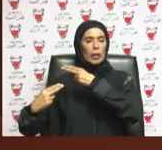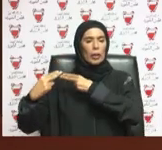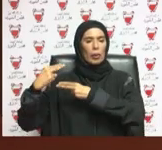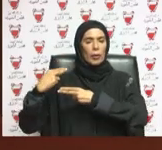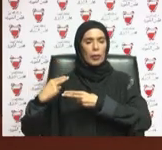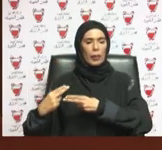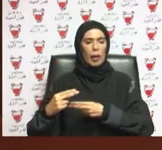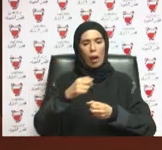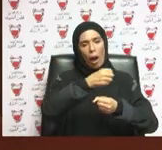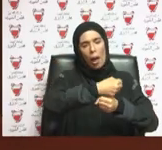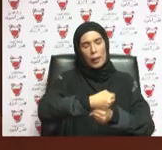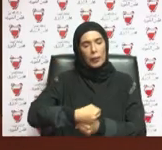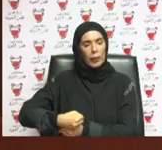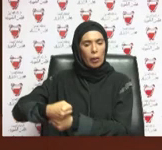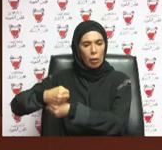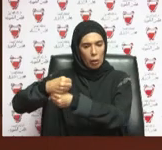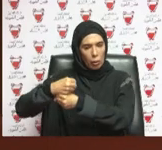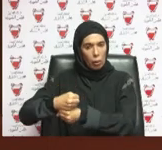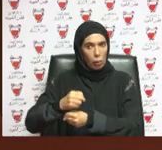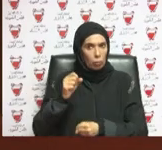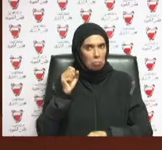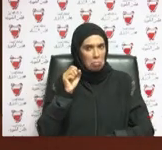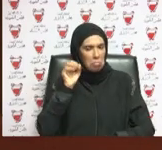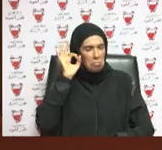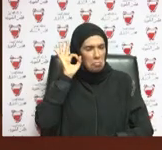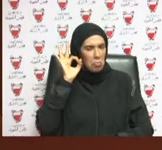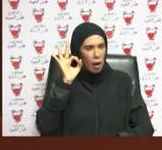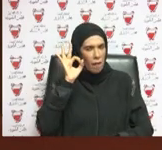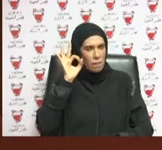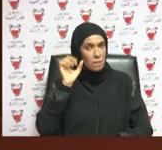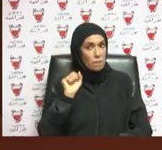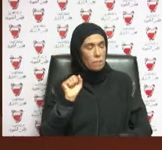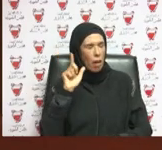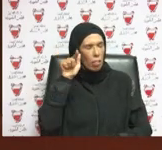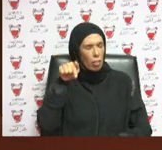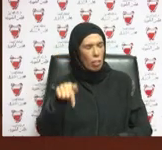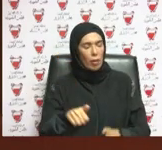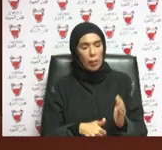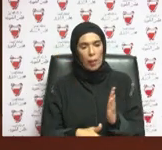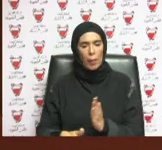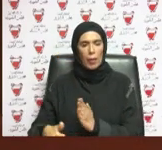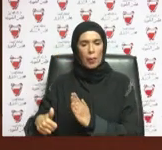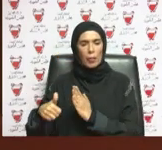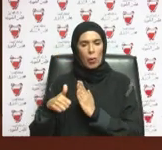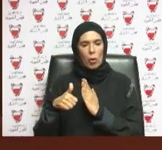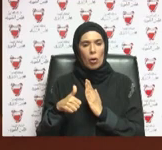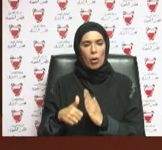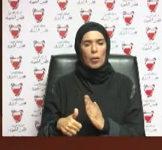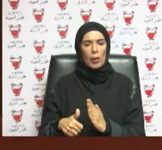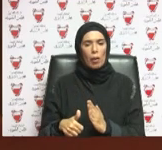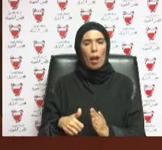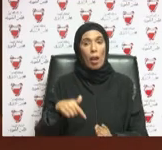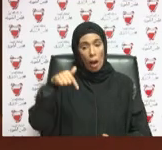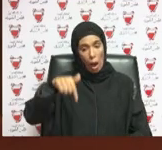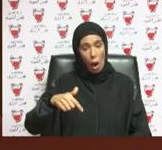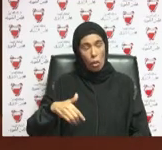في سجل الخالدين، وعبقرية فذة في قيادتها واستشرافها للحاضر